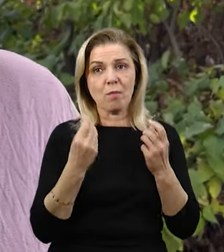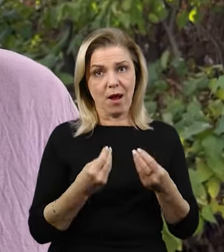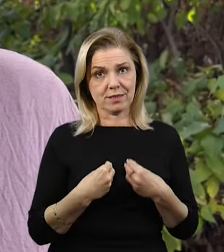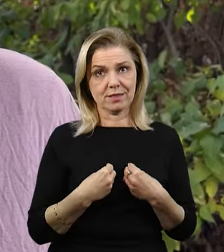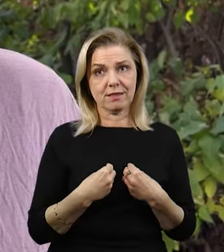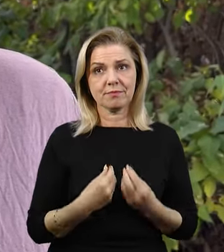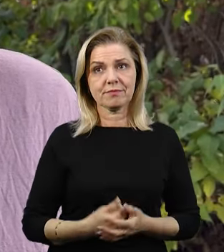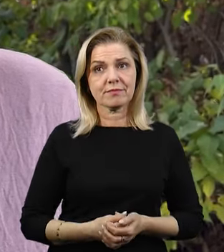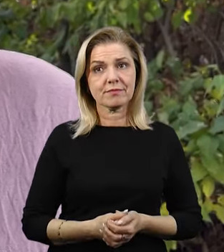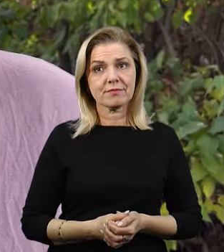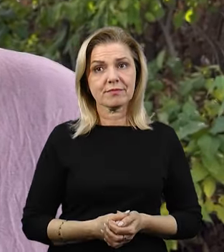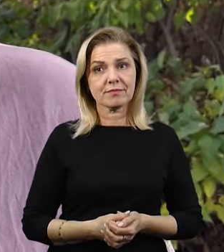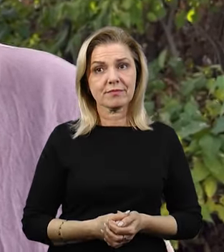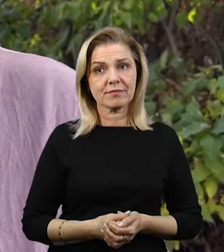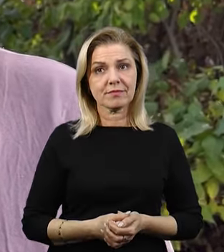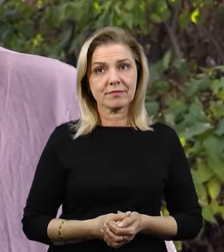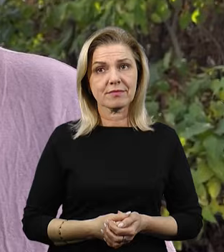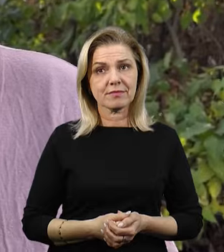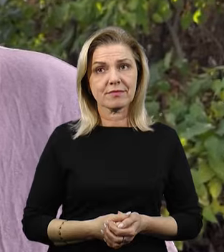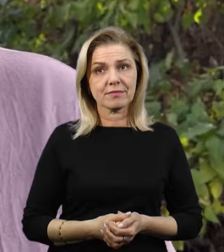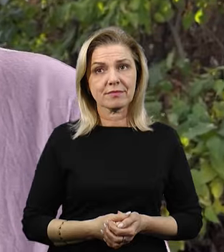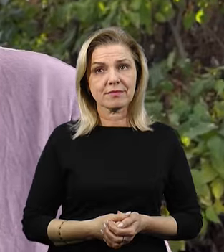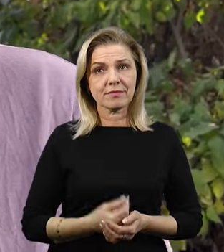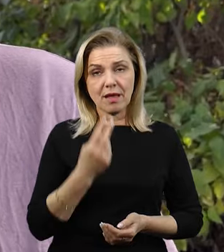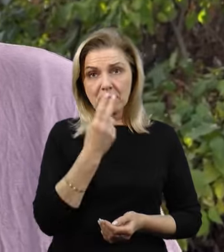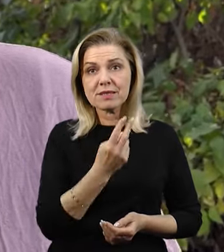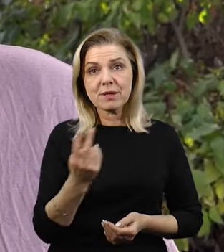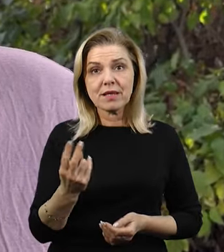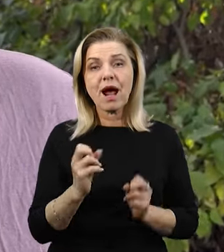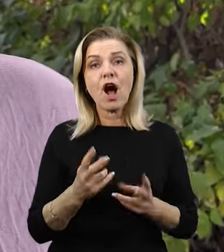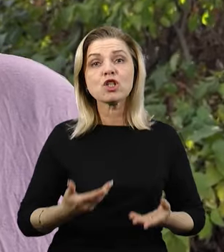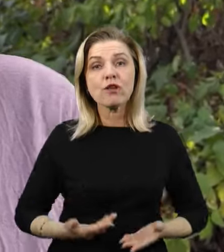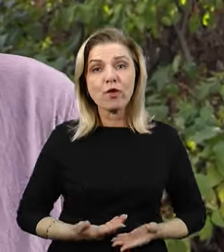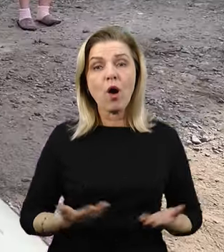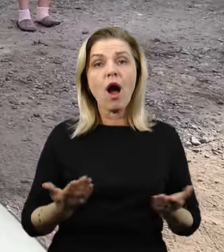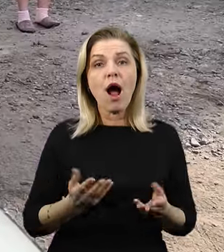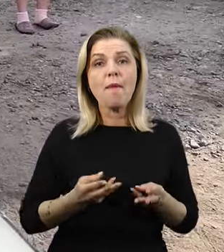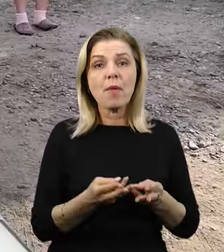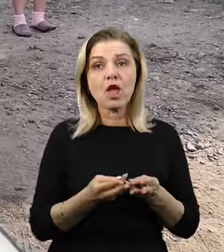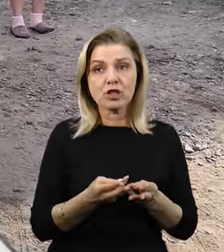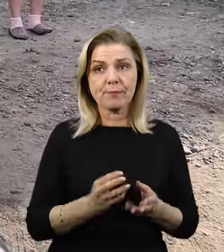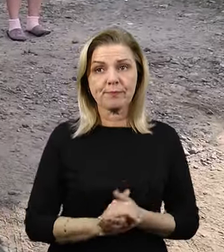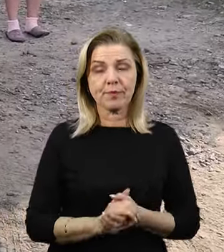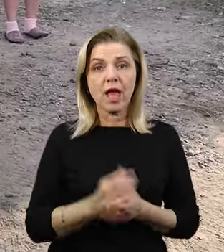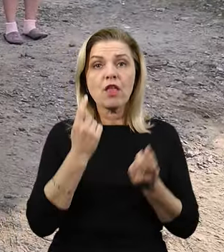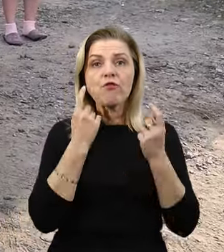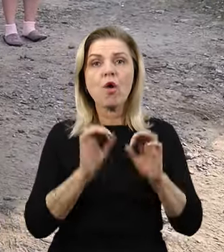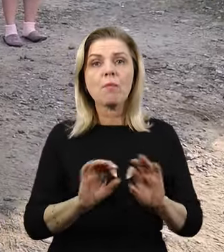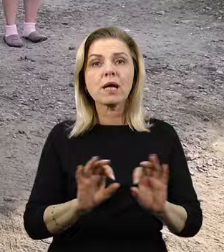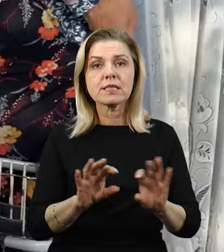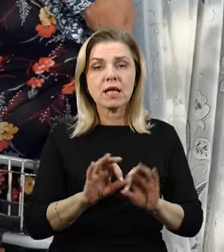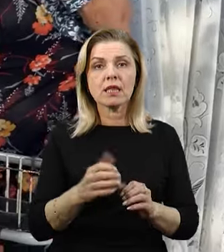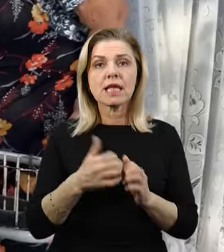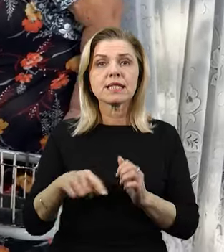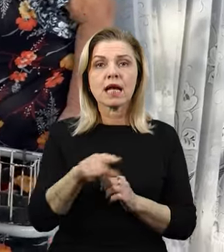Все. Посмотрели, как живем, как печка, в каком состоянии. Інформаційний рейд провели серед